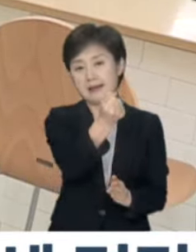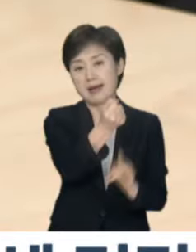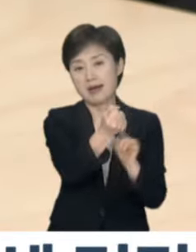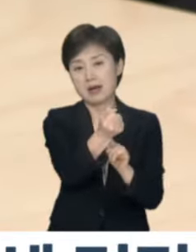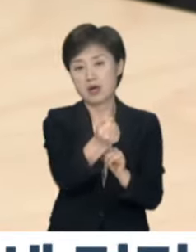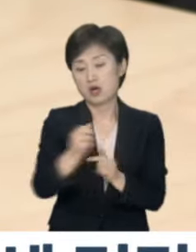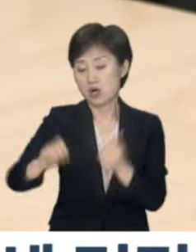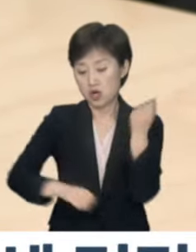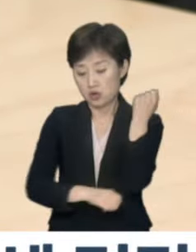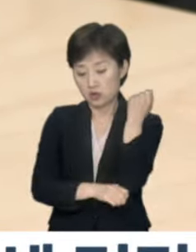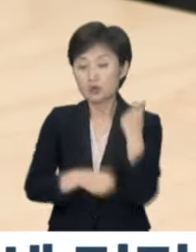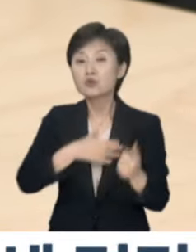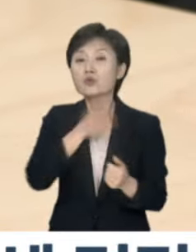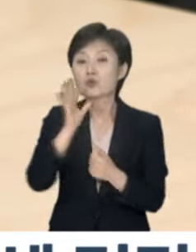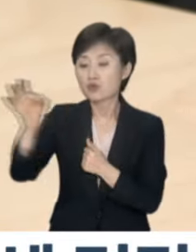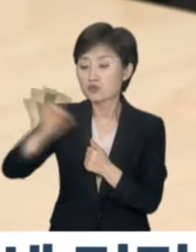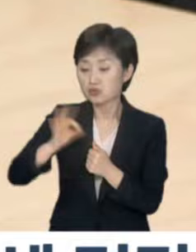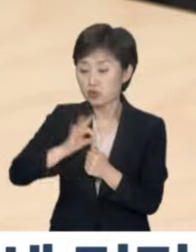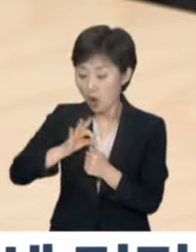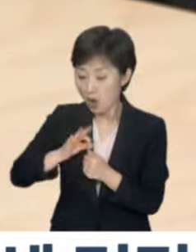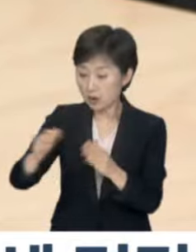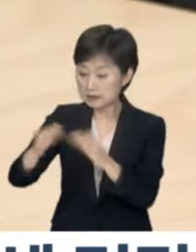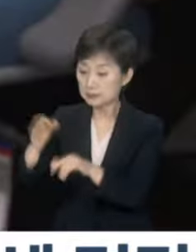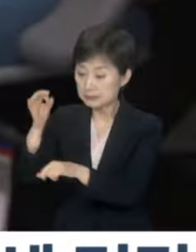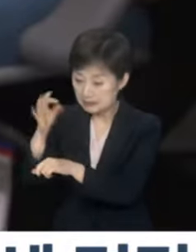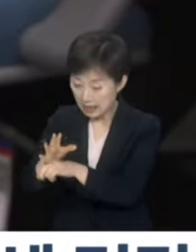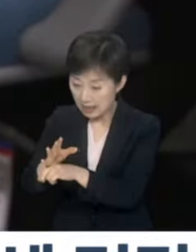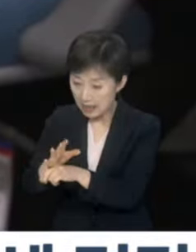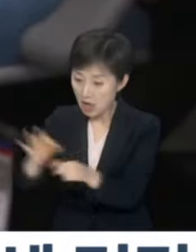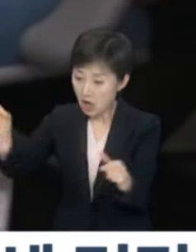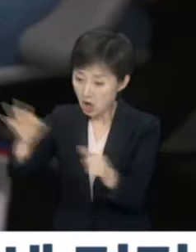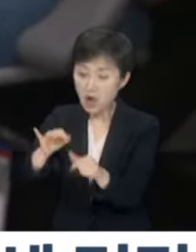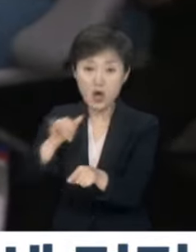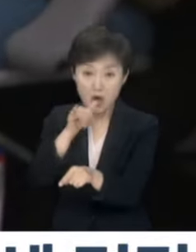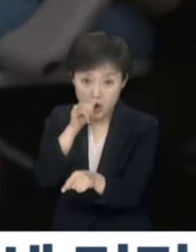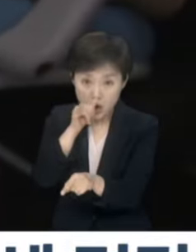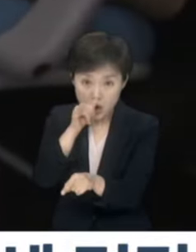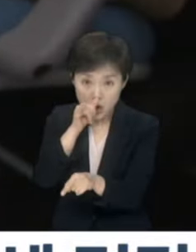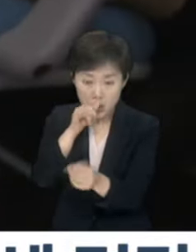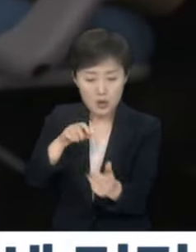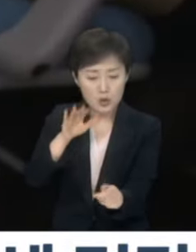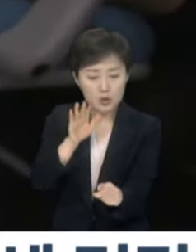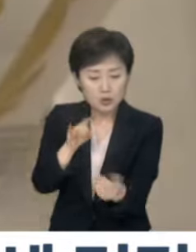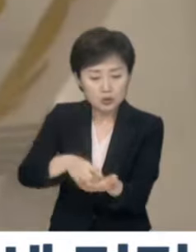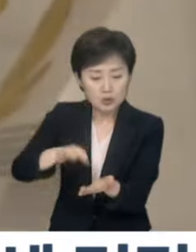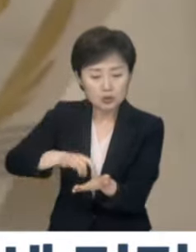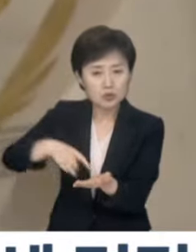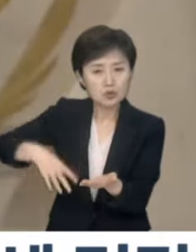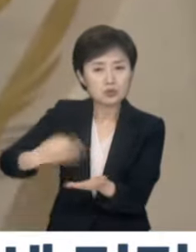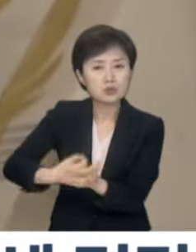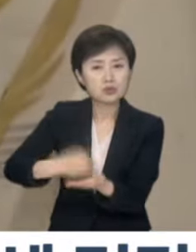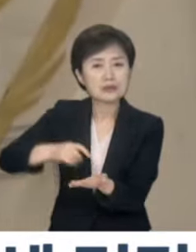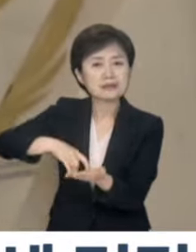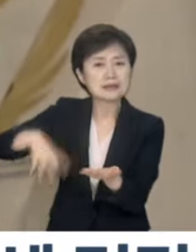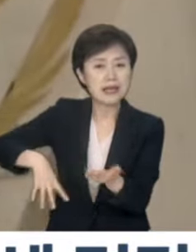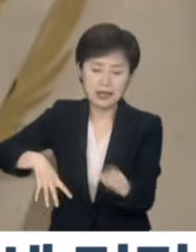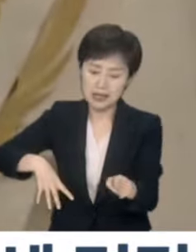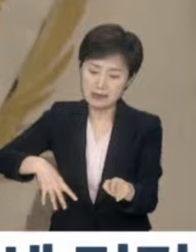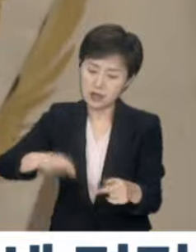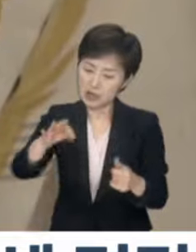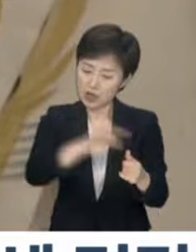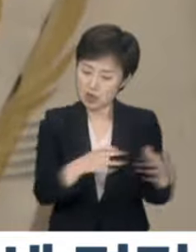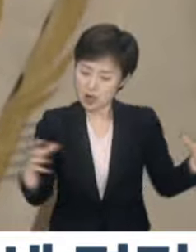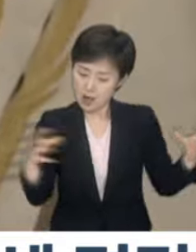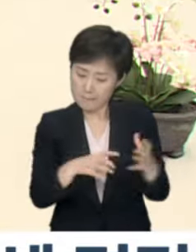수급자가 장기보유 부동산을 매각해 연금 계좌에 납입할 때 양도 소득세를 경감하는 부동산 연금화 촉진